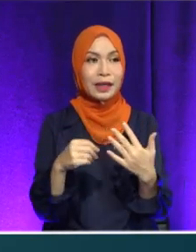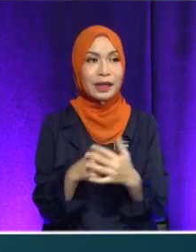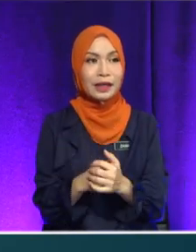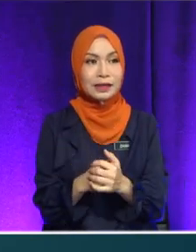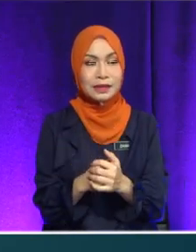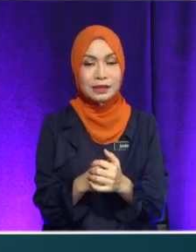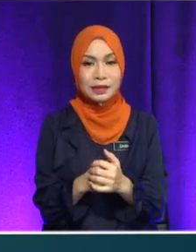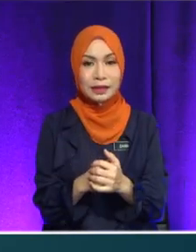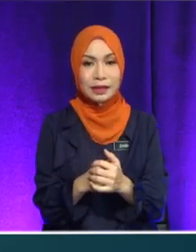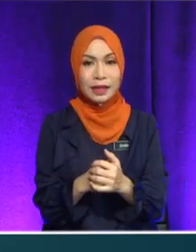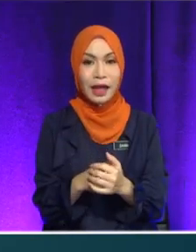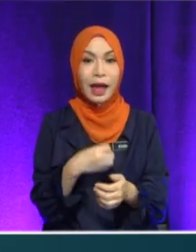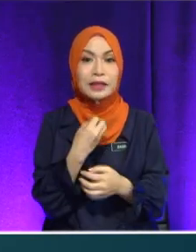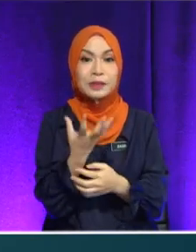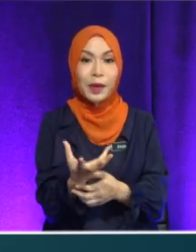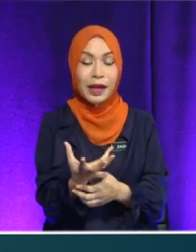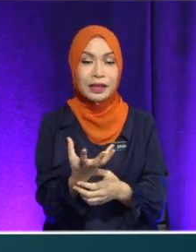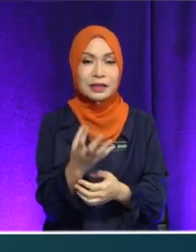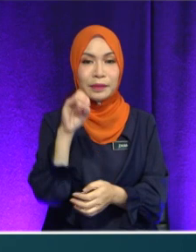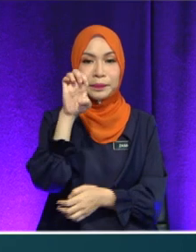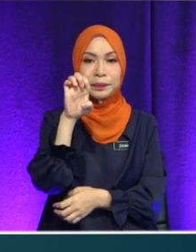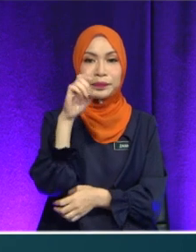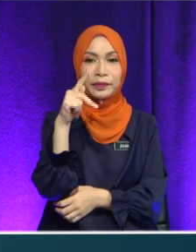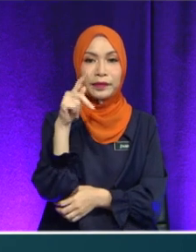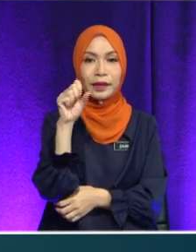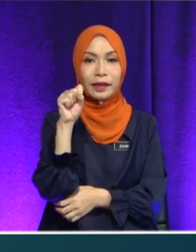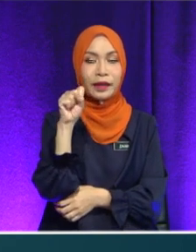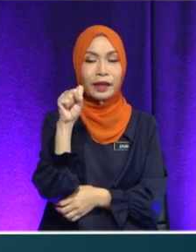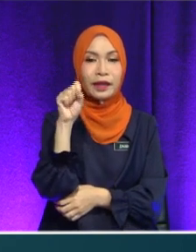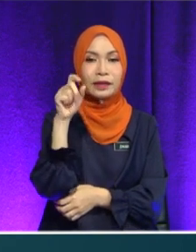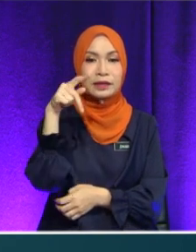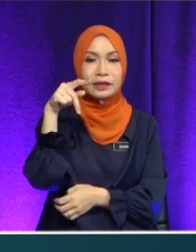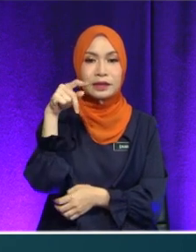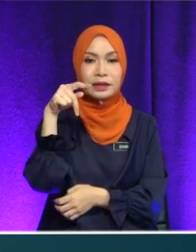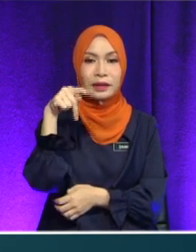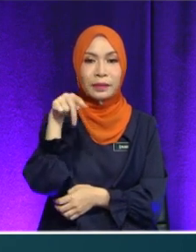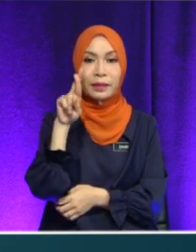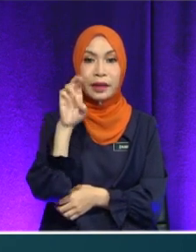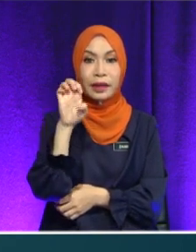kita tengok aliran ini Memulai di Jerman oleh pelukisman